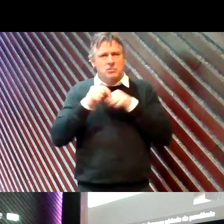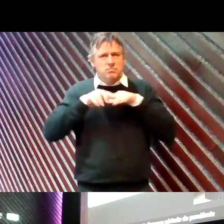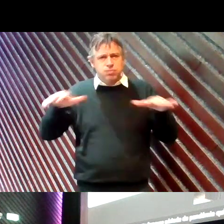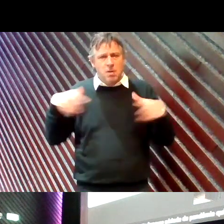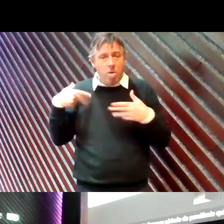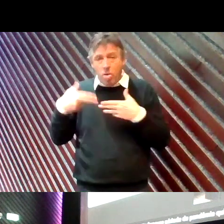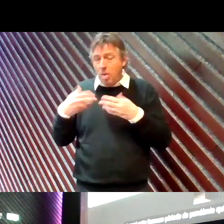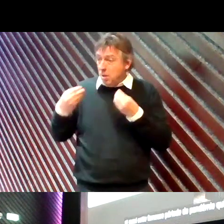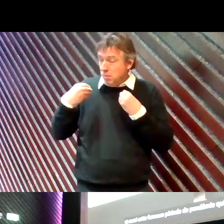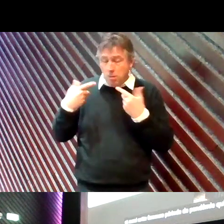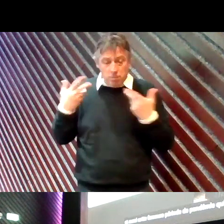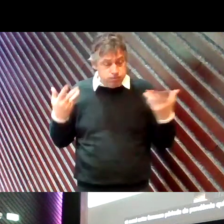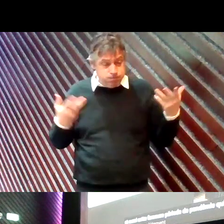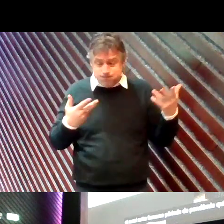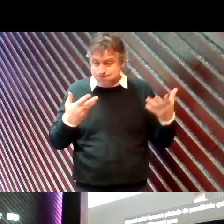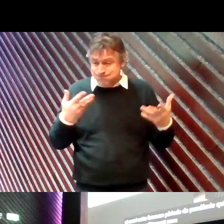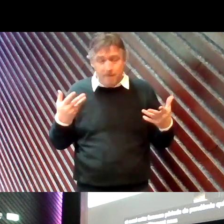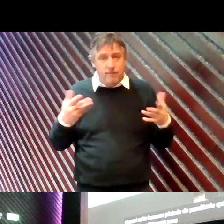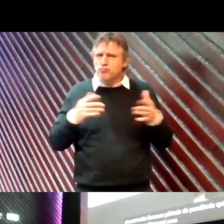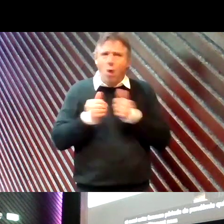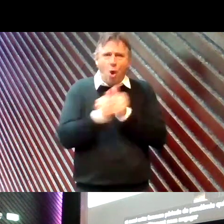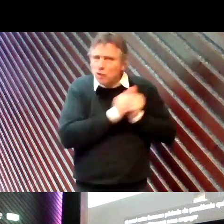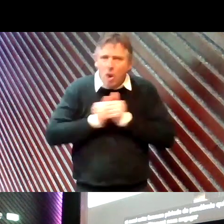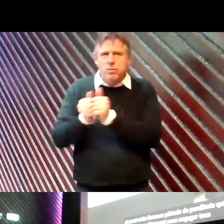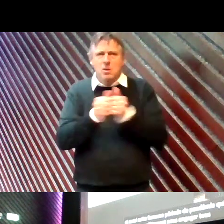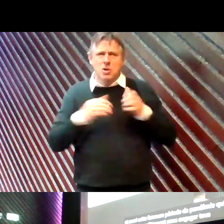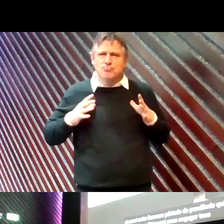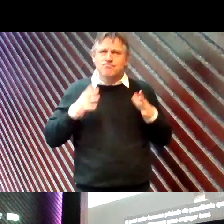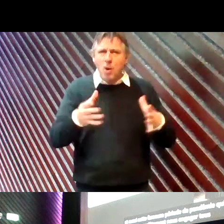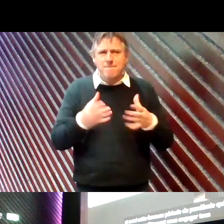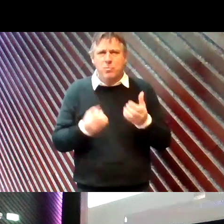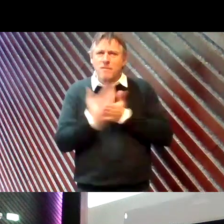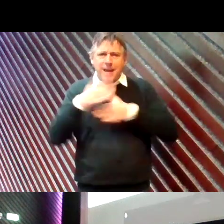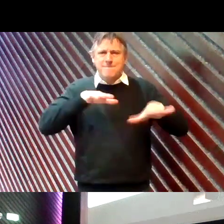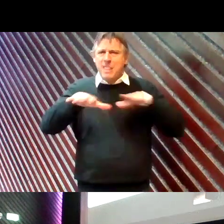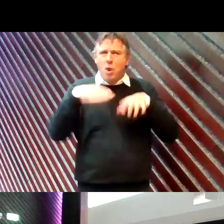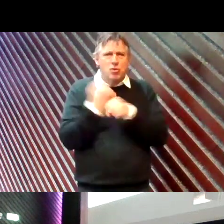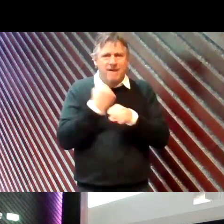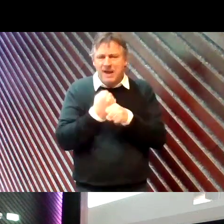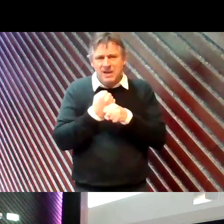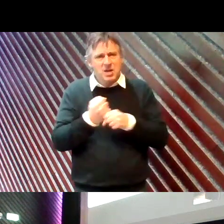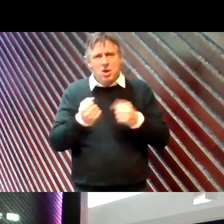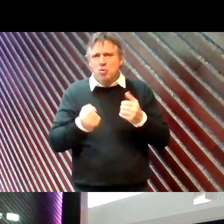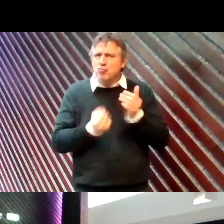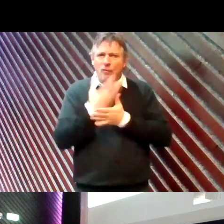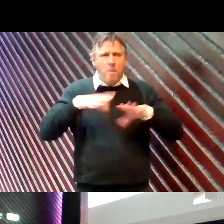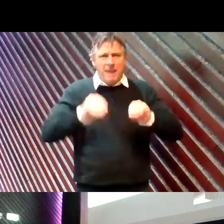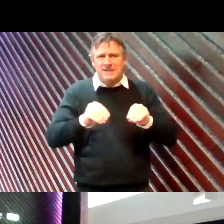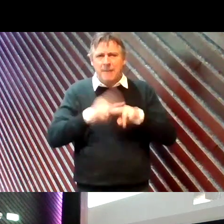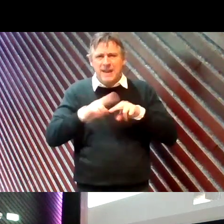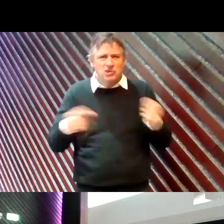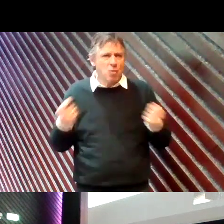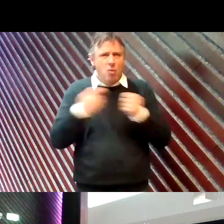complètement nous engager tous collectivement, je dirais, à repenser le mode du travail, à apporter des aménagements et des compensations qui